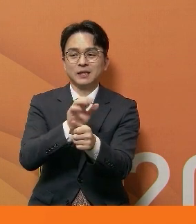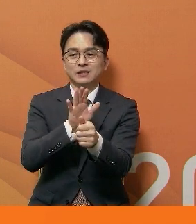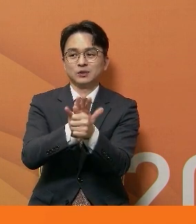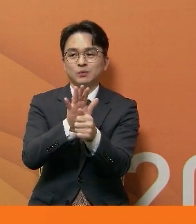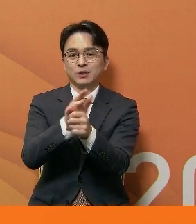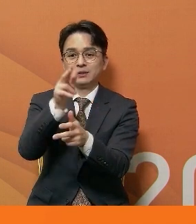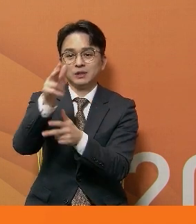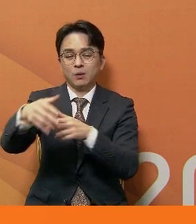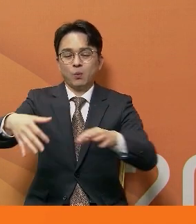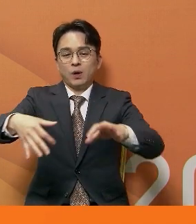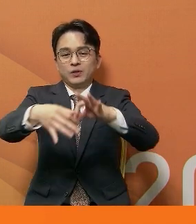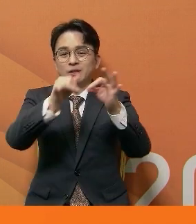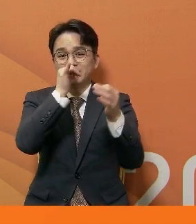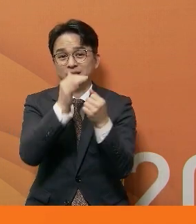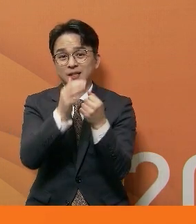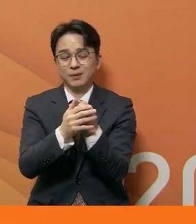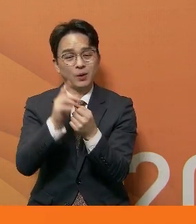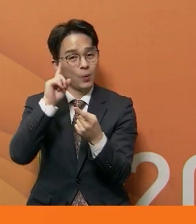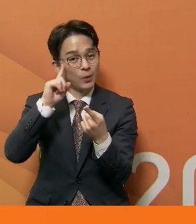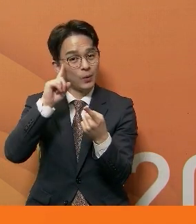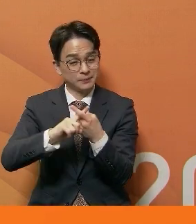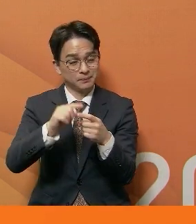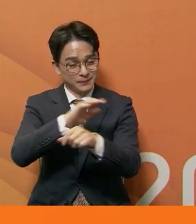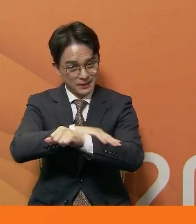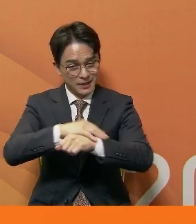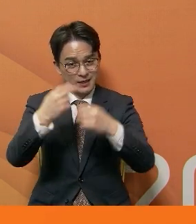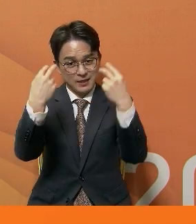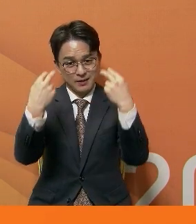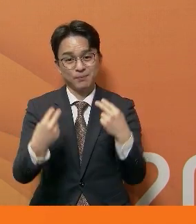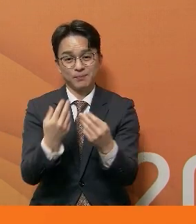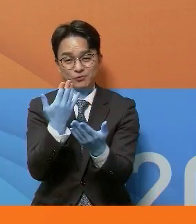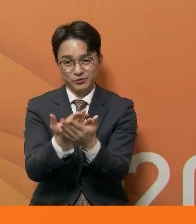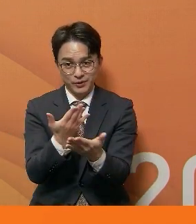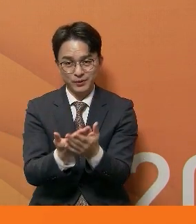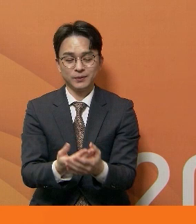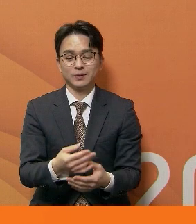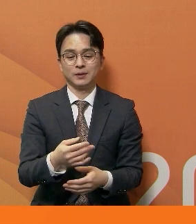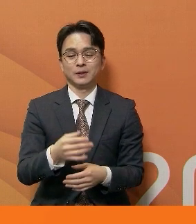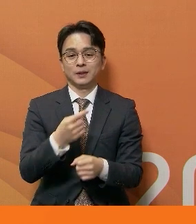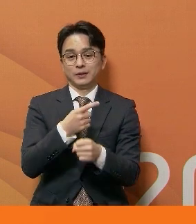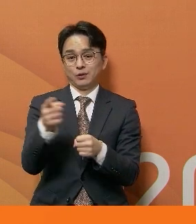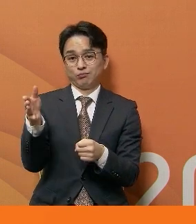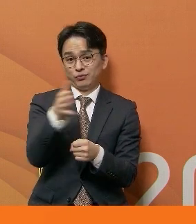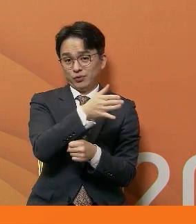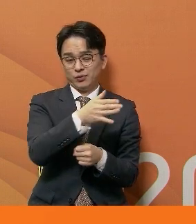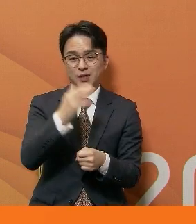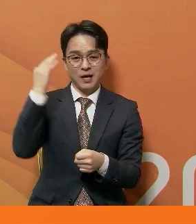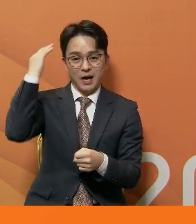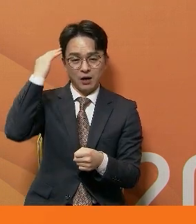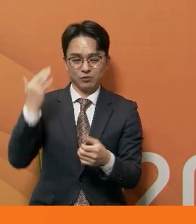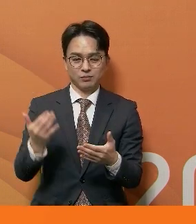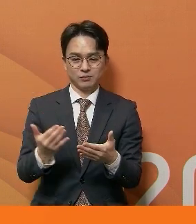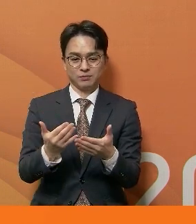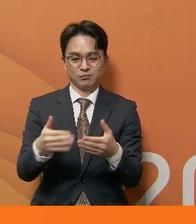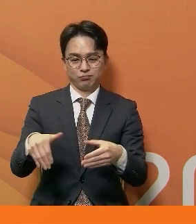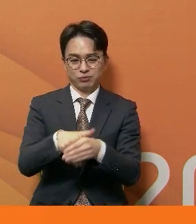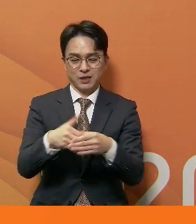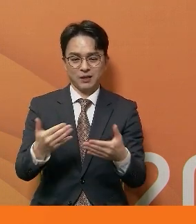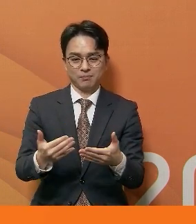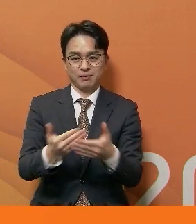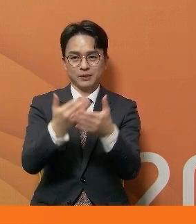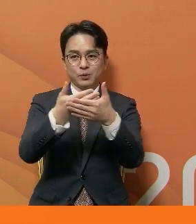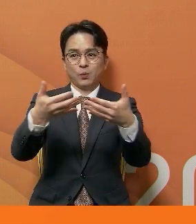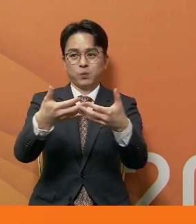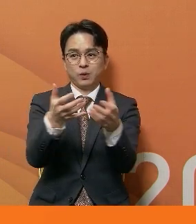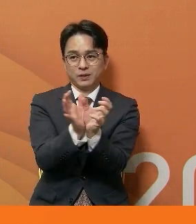관심있게 지켜봐 주시면 좋을 것 같습니다 23년부터는 그 컨디션 지원사업 선정 기업 및 프로젝트를